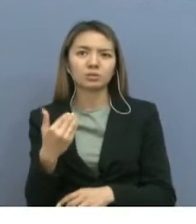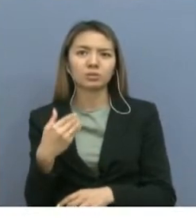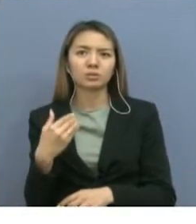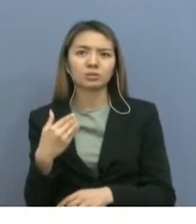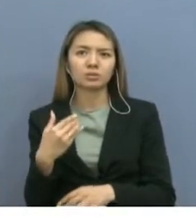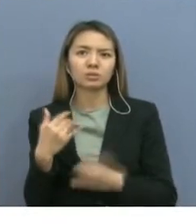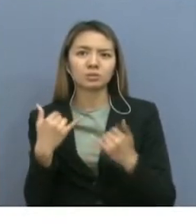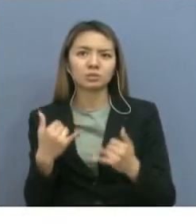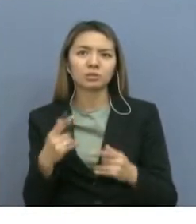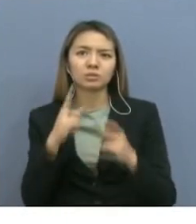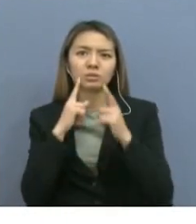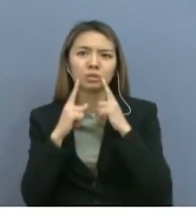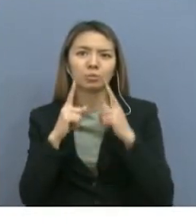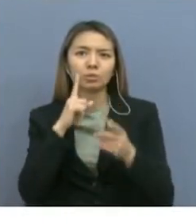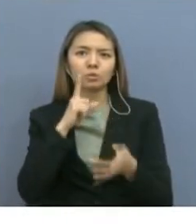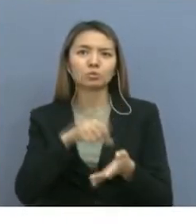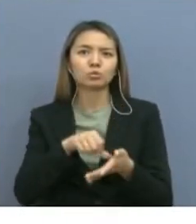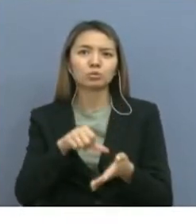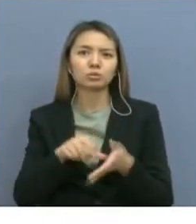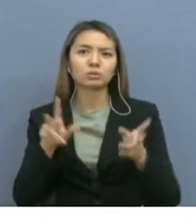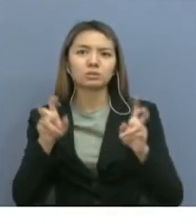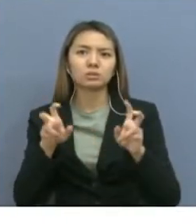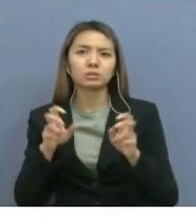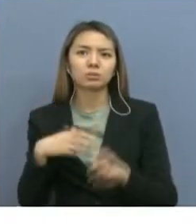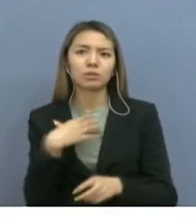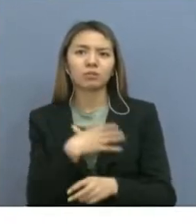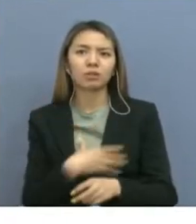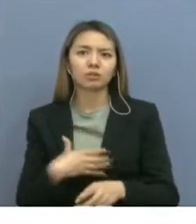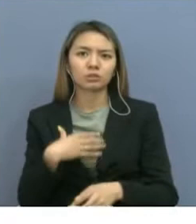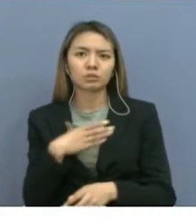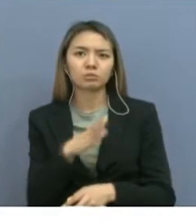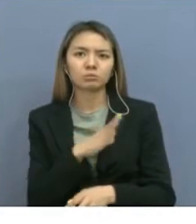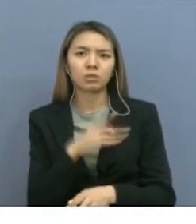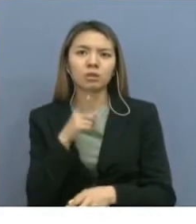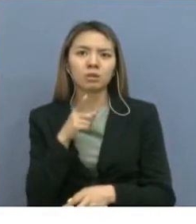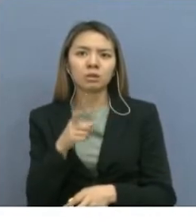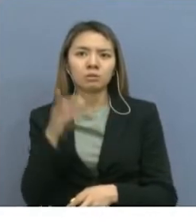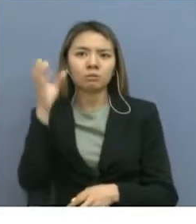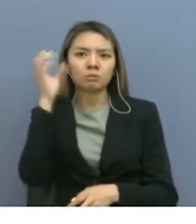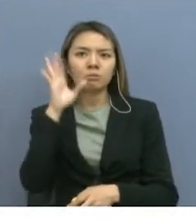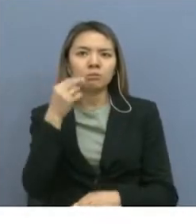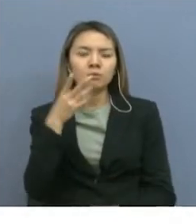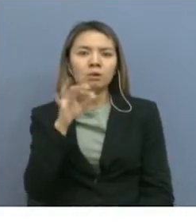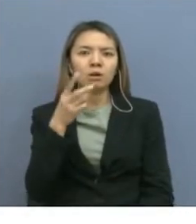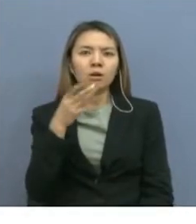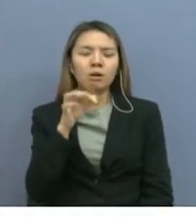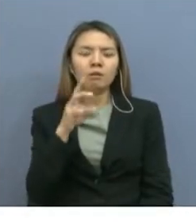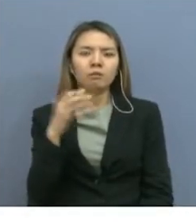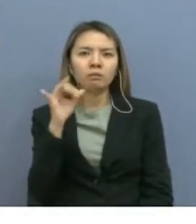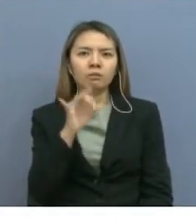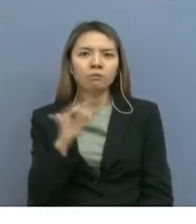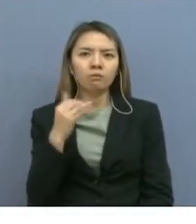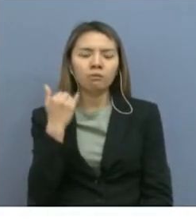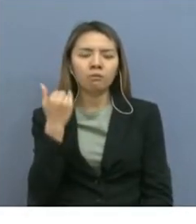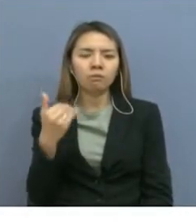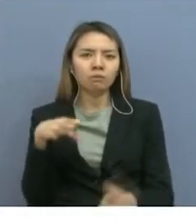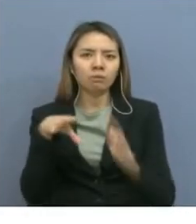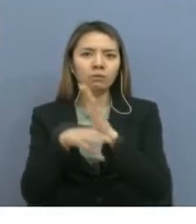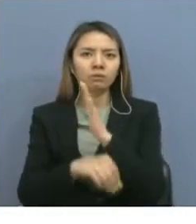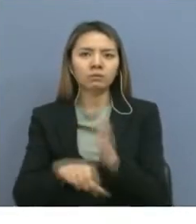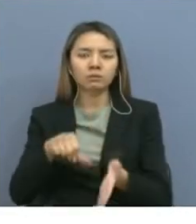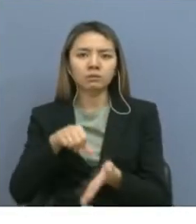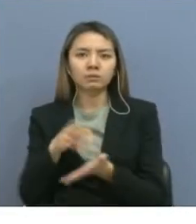мұралары бүгінгі конференция қатысушылар тақырыбының өзегіне айналды. Олар ағартушы ғалым Шоқан Уәлихановтың тарих ғылымына қосқан үлесін